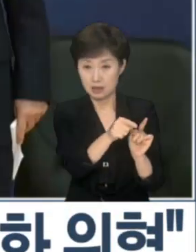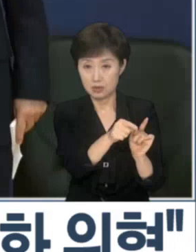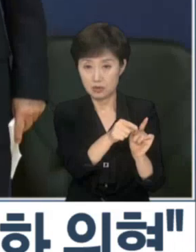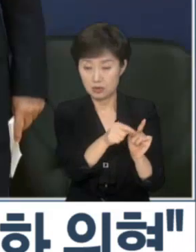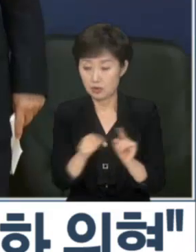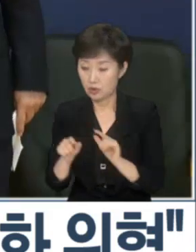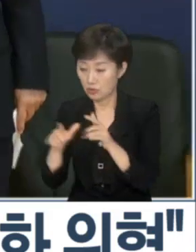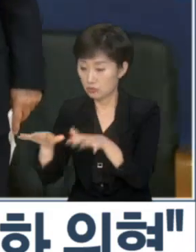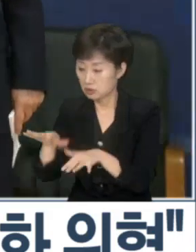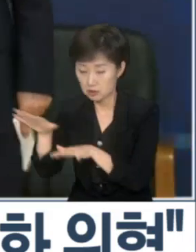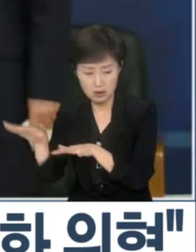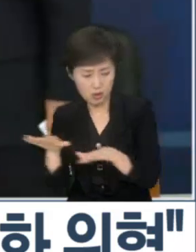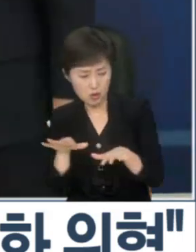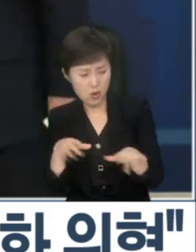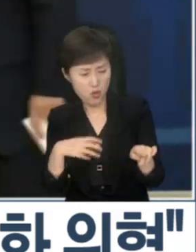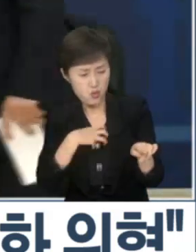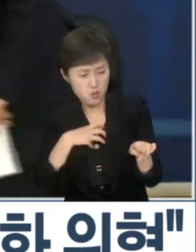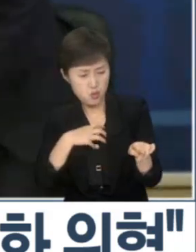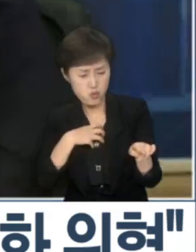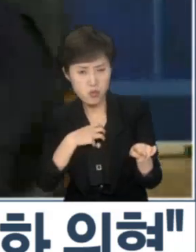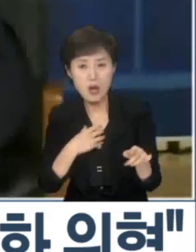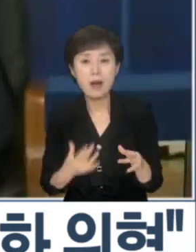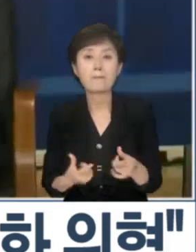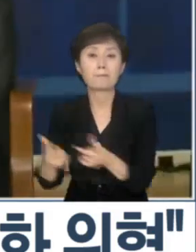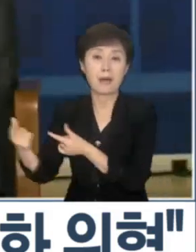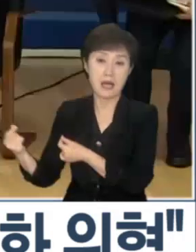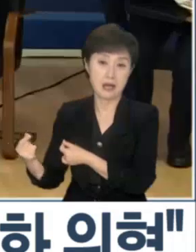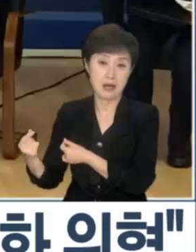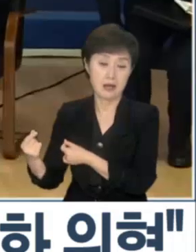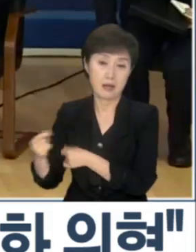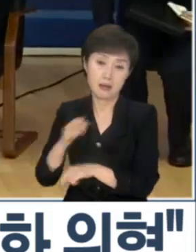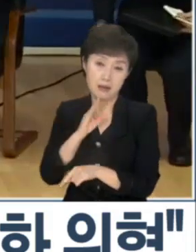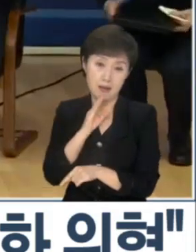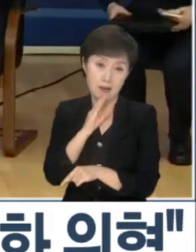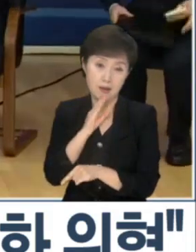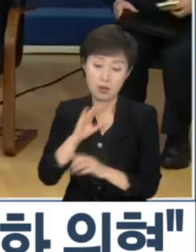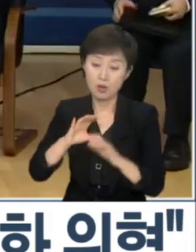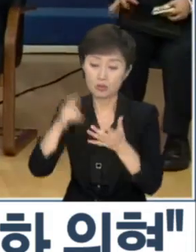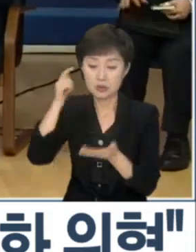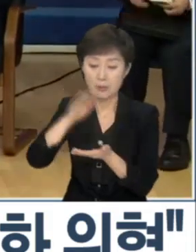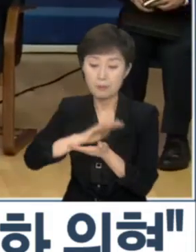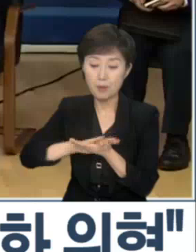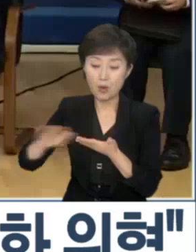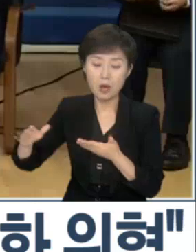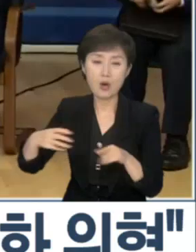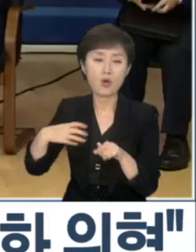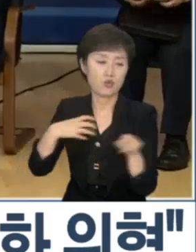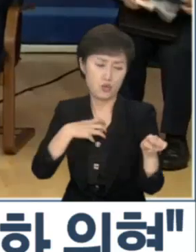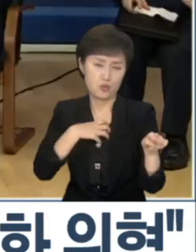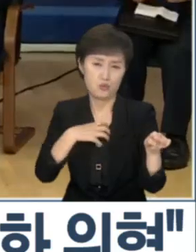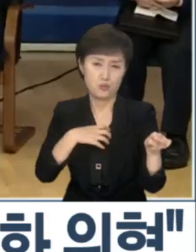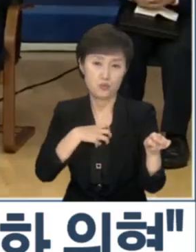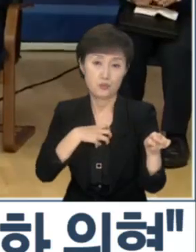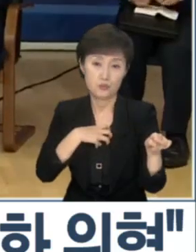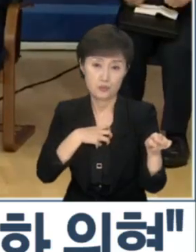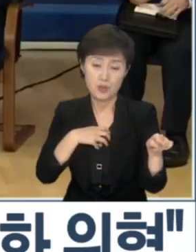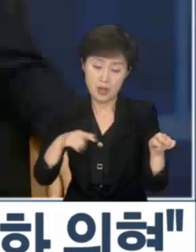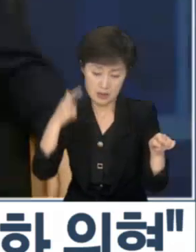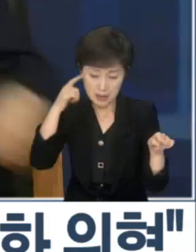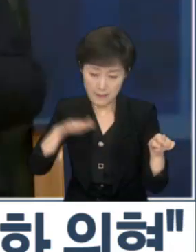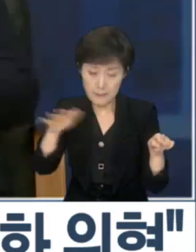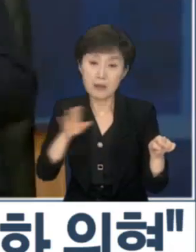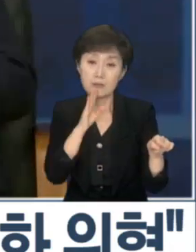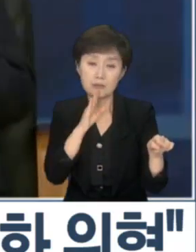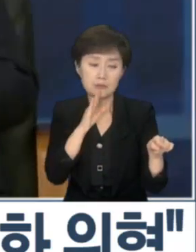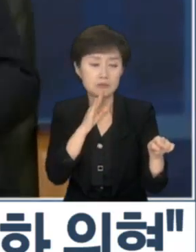가장 위험한 두 사람의 만남입니다 국제사 국제사 국제 평화를 위협하고 있는 것입니다 그런 두 만남에 대해서